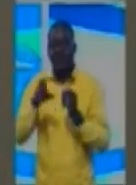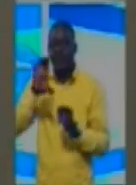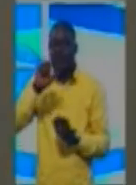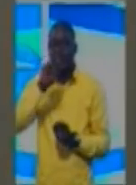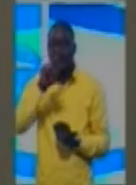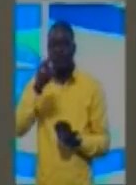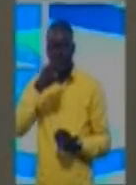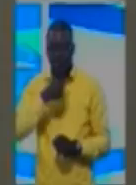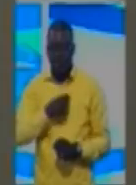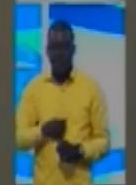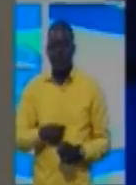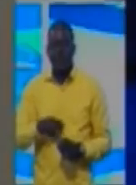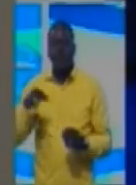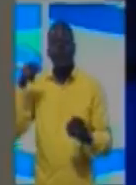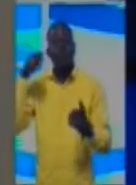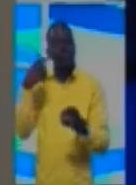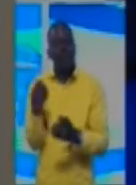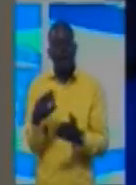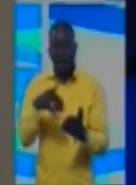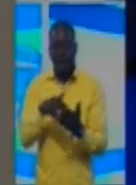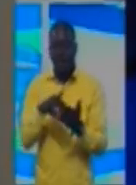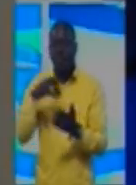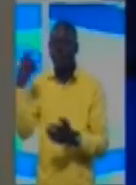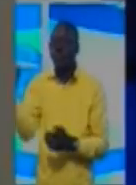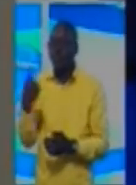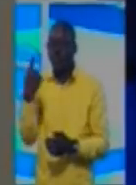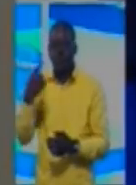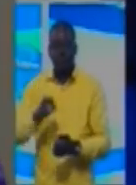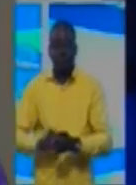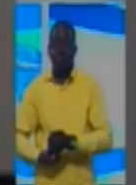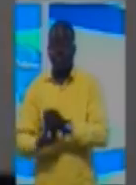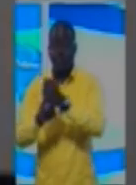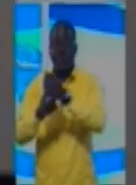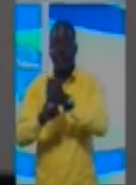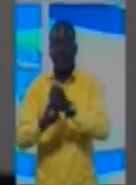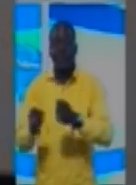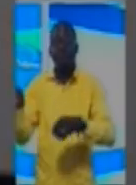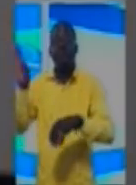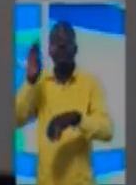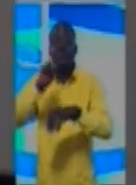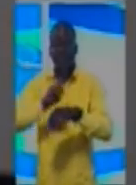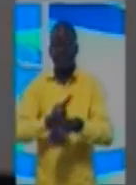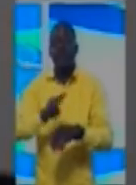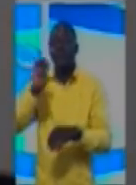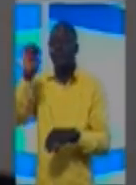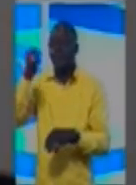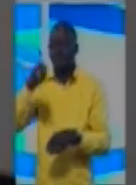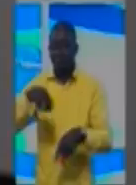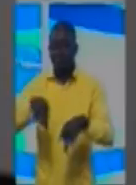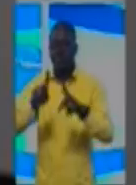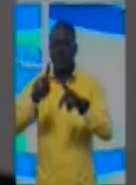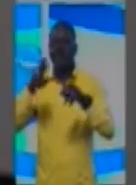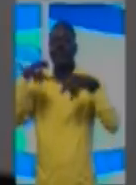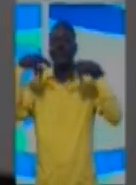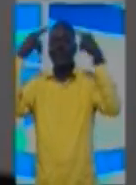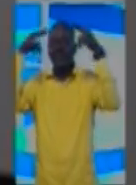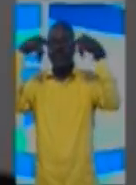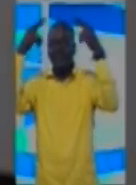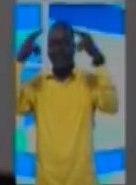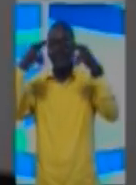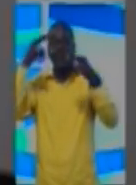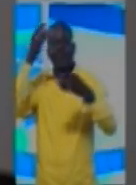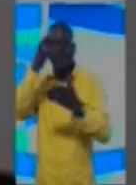je souhaite encore et toujours votre soutien et votre disponibilité pour nous permettre de réussir le pari